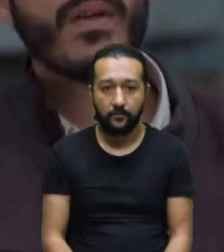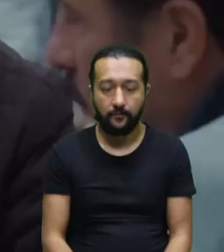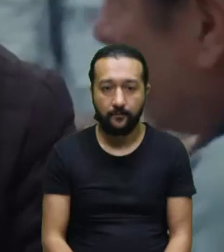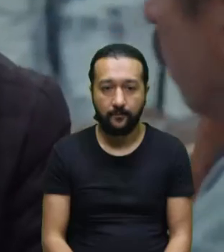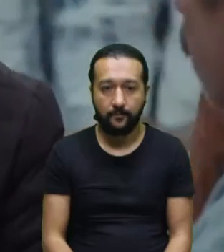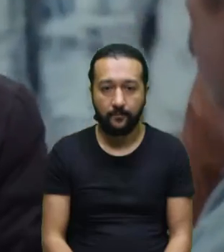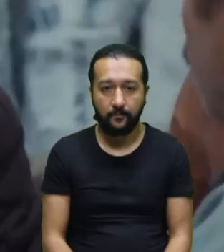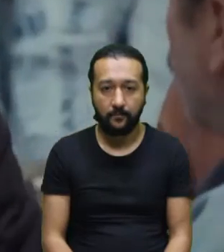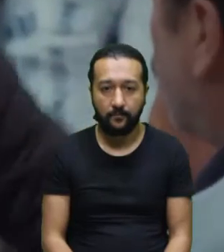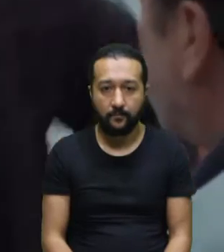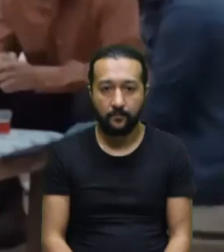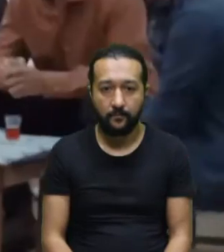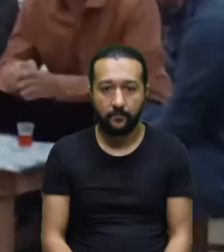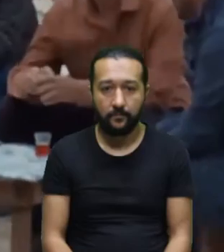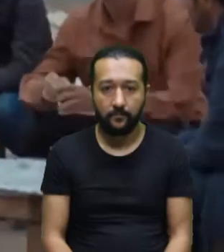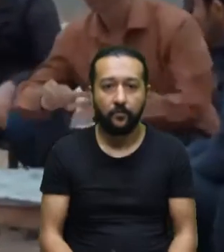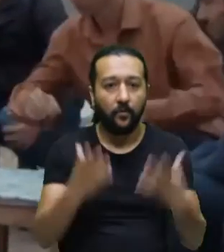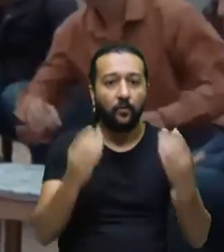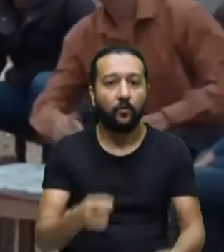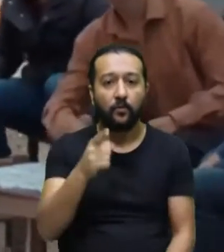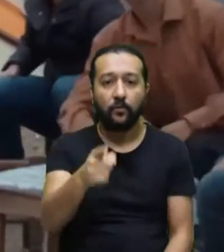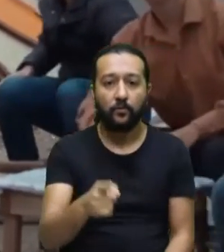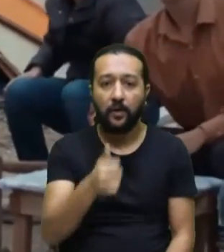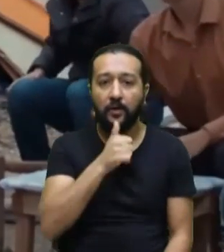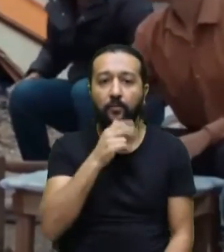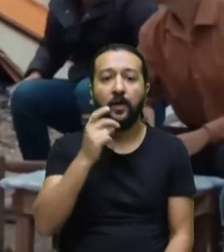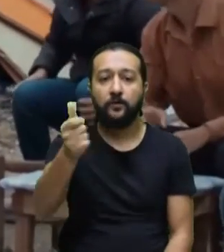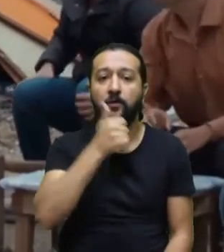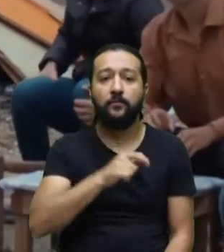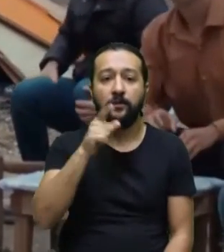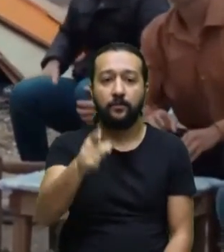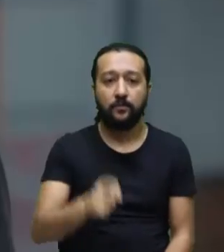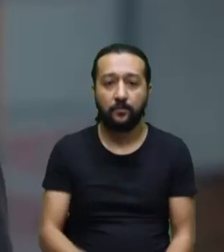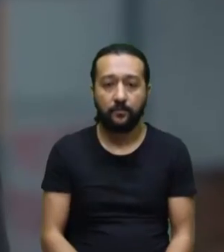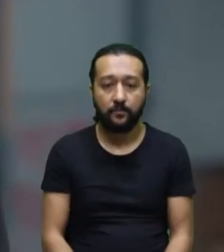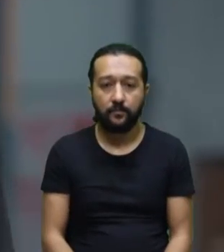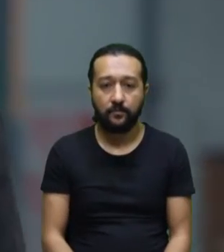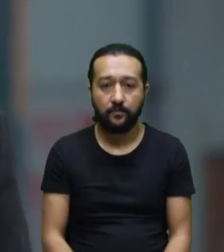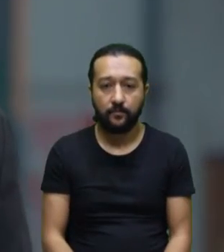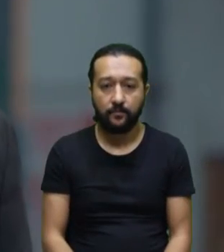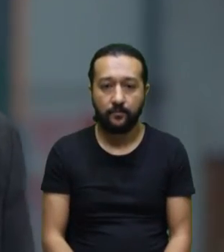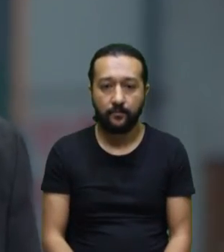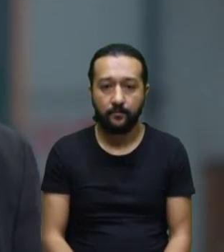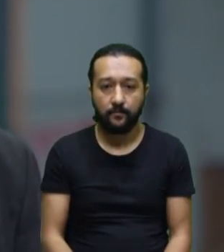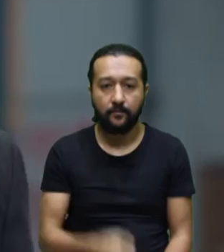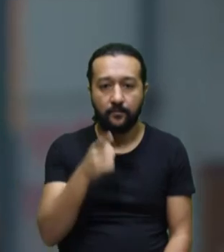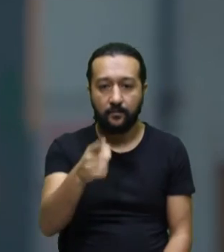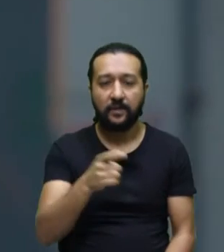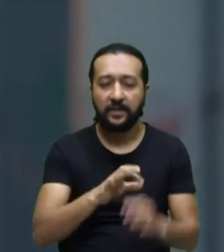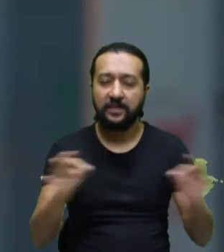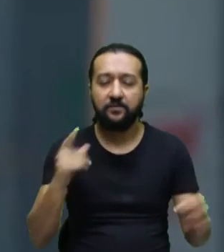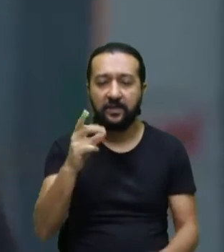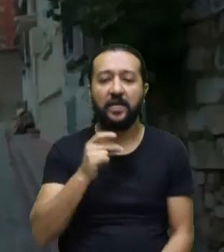Sakallı işkillenerek bakıp çayını yudumladı, kaçıyor. Ne oluyor? Adam kaçıyor abi. Bu? Kerim peşine düştü, Cahit duruyor. Hiçbir